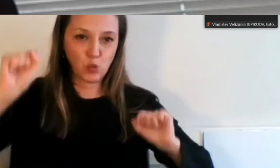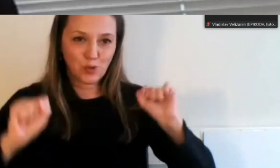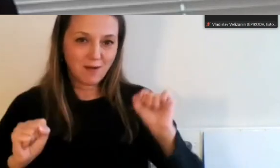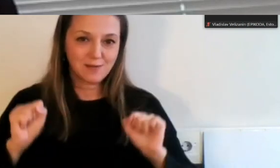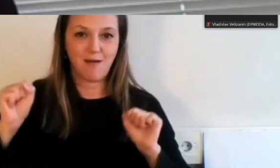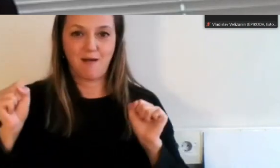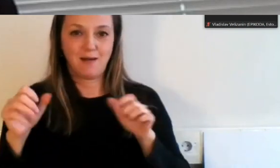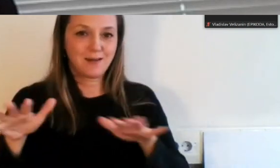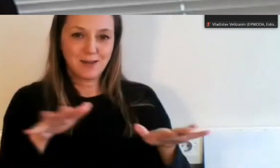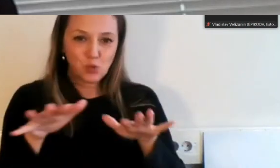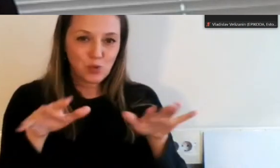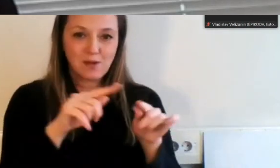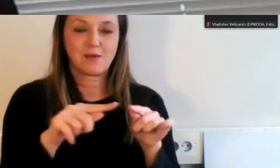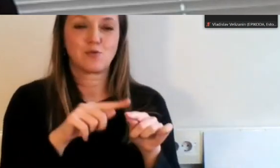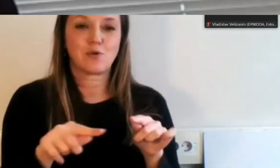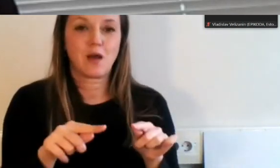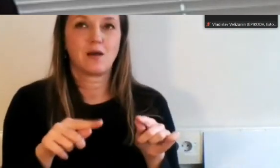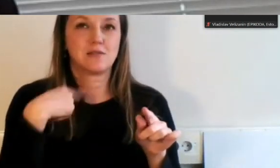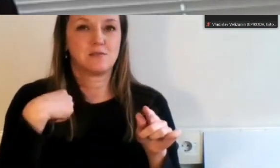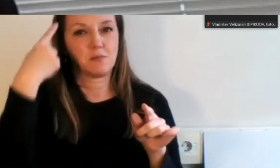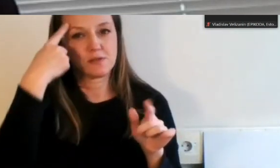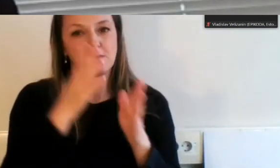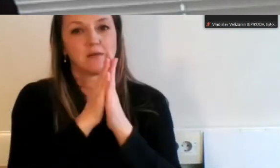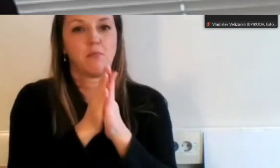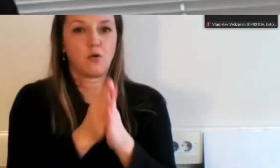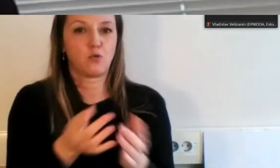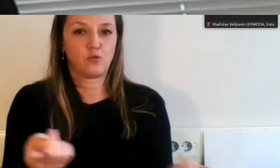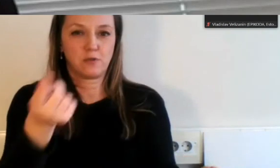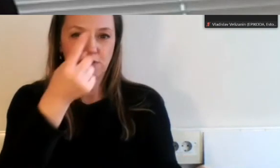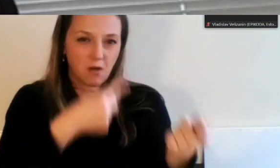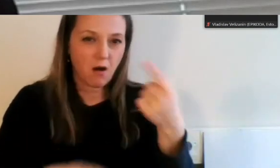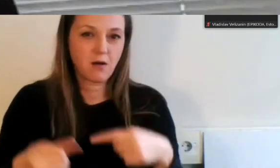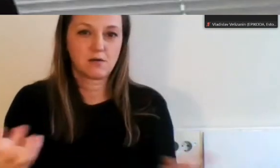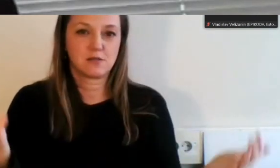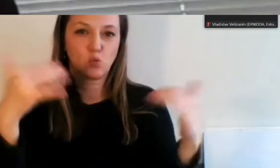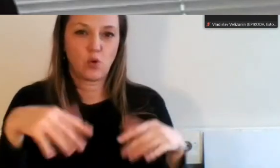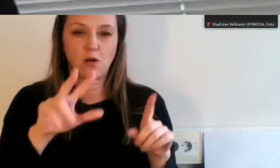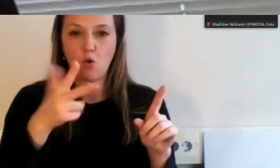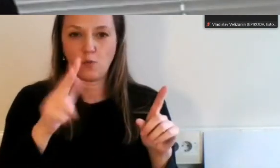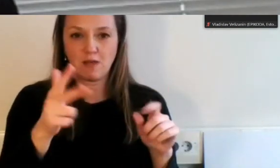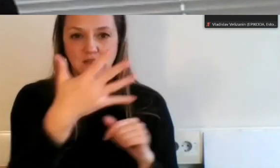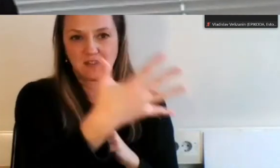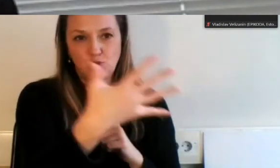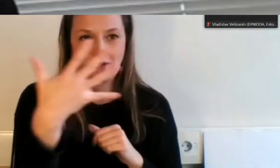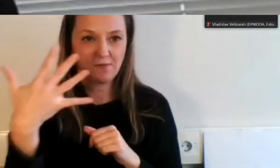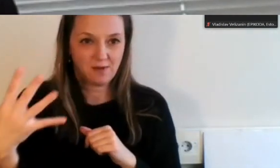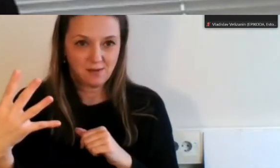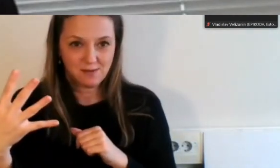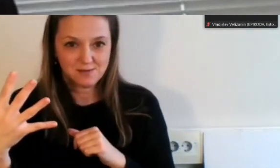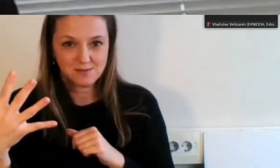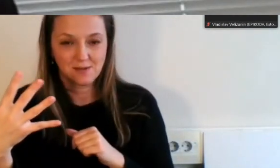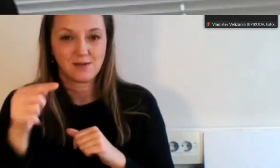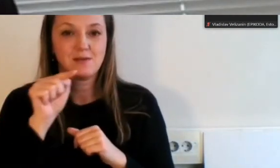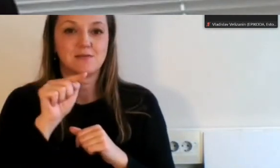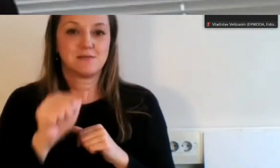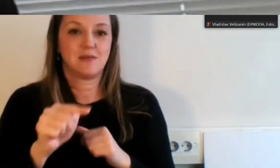välisüliõpilaseks või midagi ja peavad kiiresti saama tagantjärele kõik süstid tehtud, siis tõesti et COVID-i